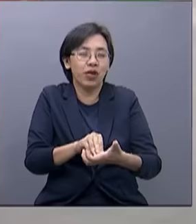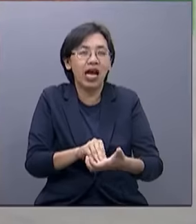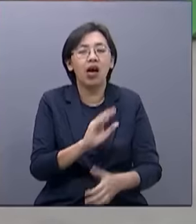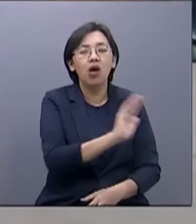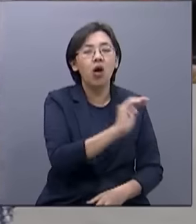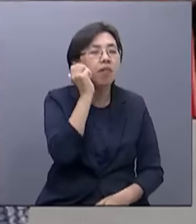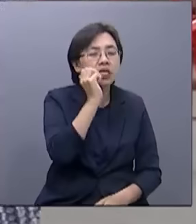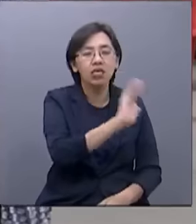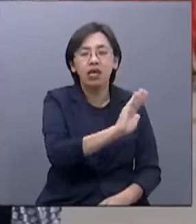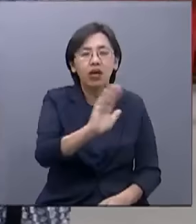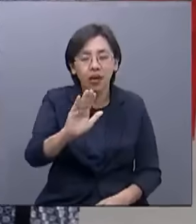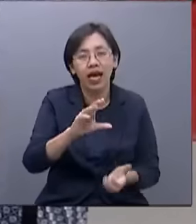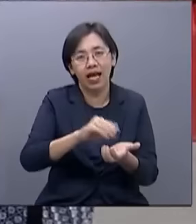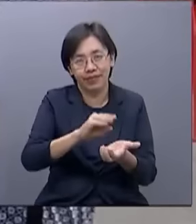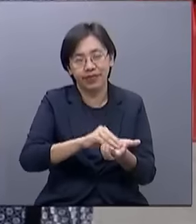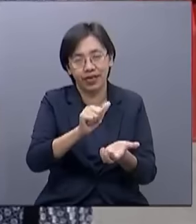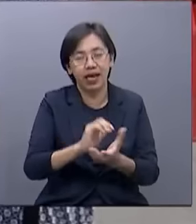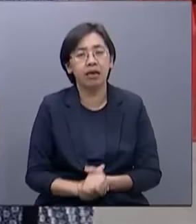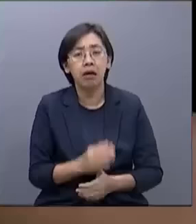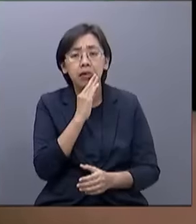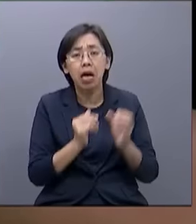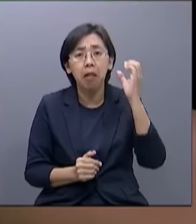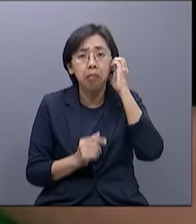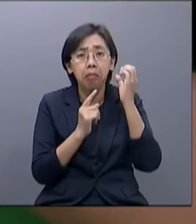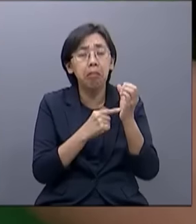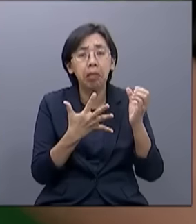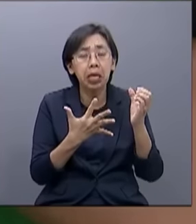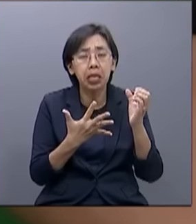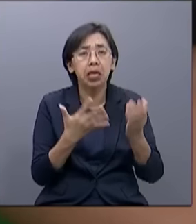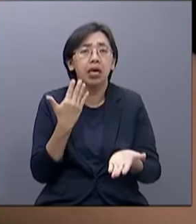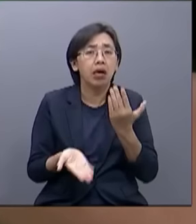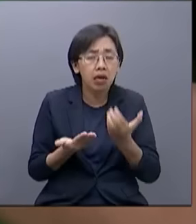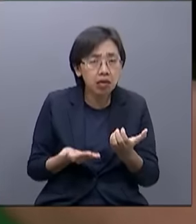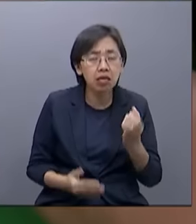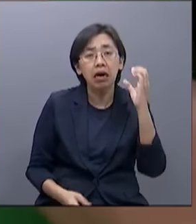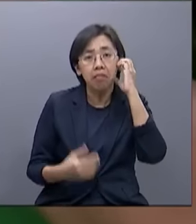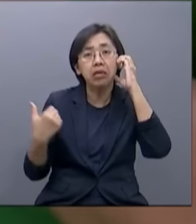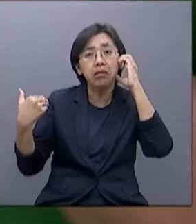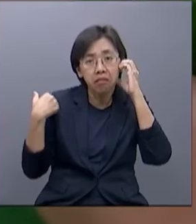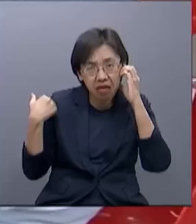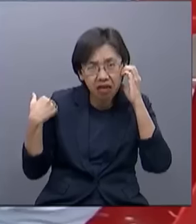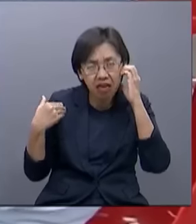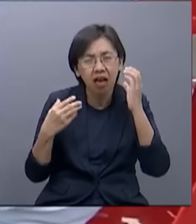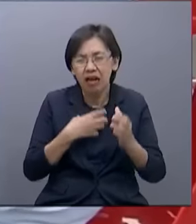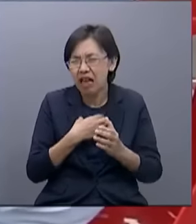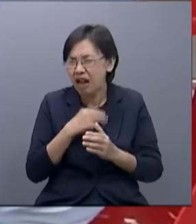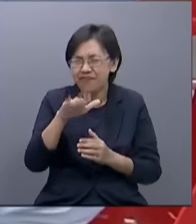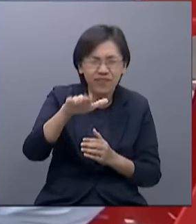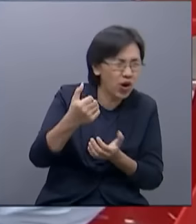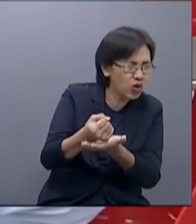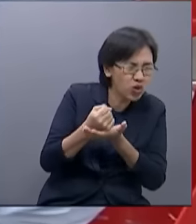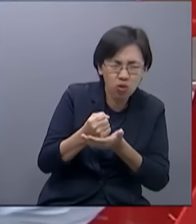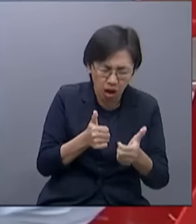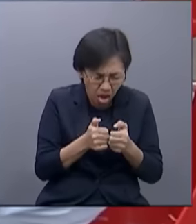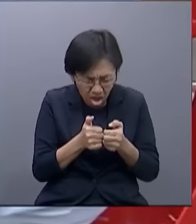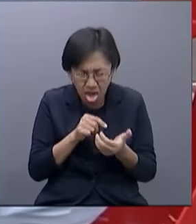สมาร์ทโฟนได้เลยแต่สำหรับผู้ที่ไม่มีสมาร์ทโฟนหรือผู้ที่มีสมาร์ทโฟนแต่ว่าต้องการความช่วยเหลือให้การลง